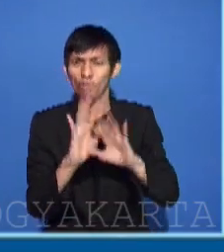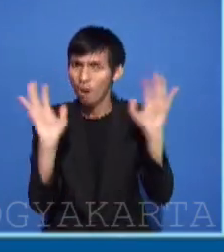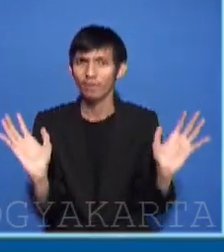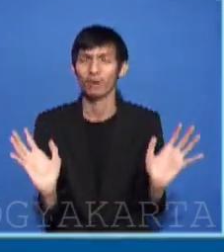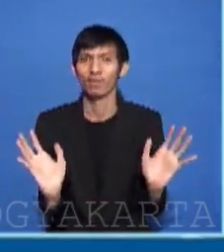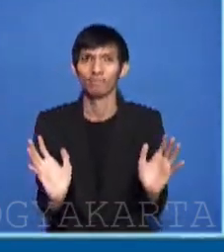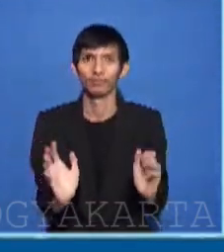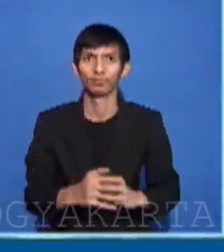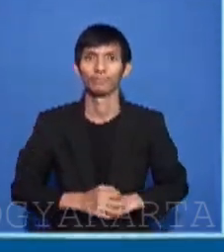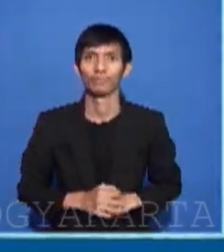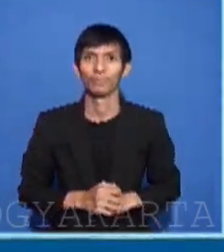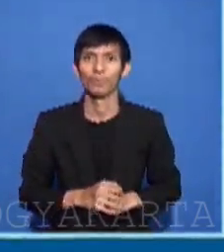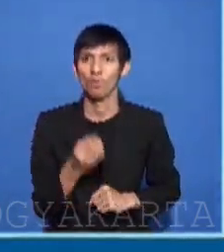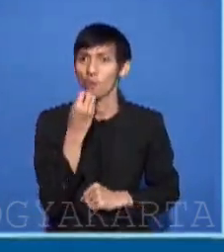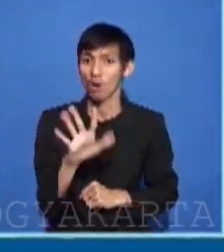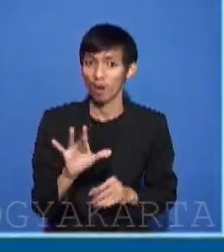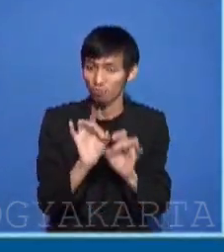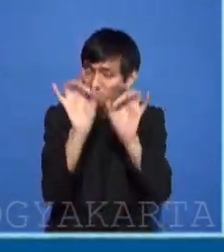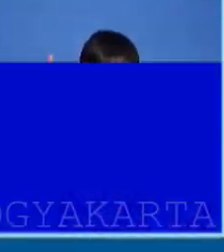dan Dewi